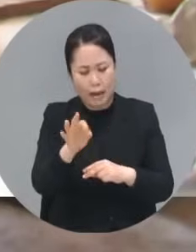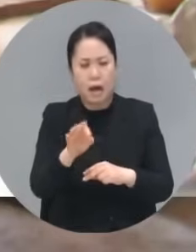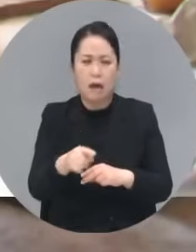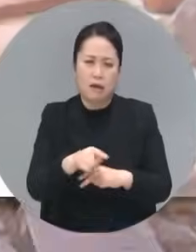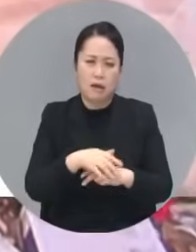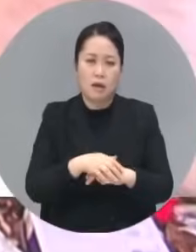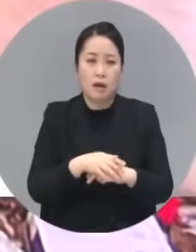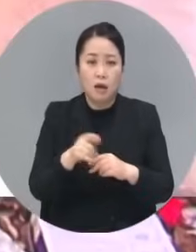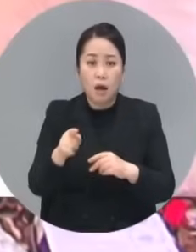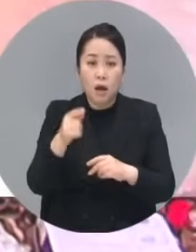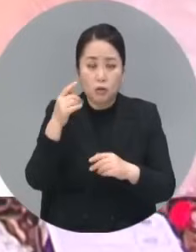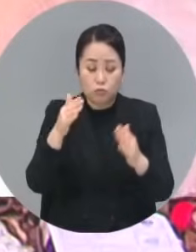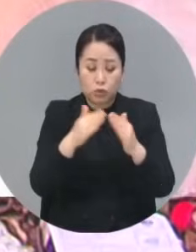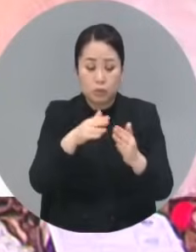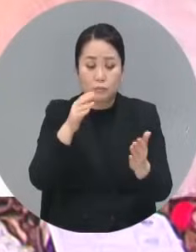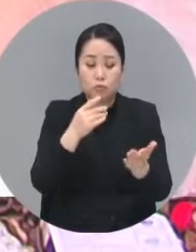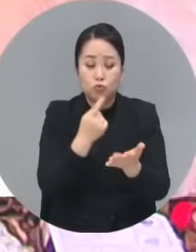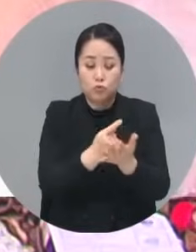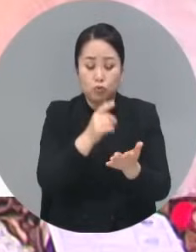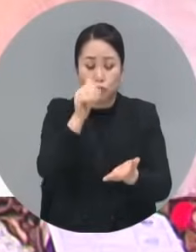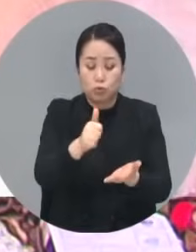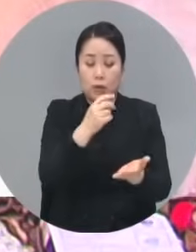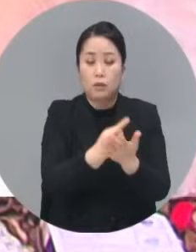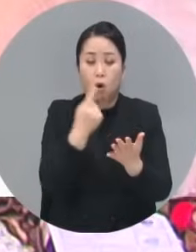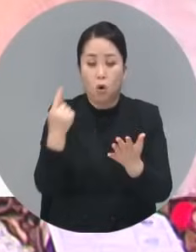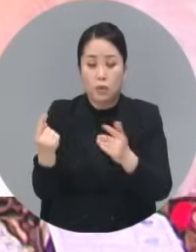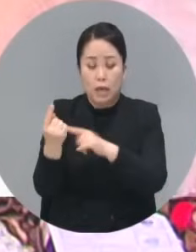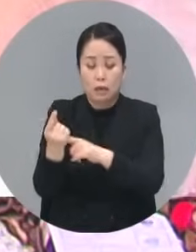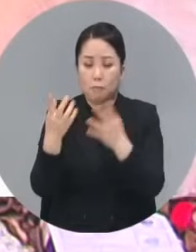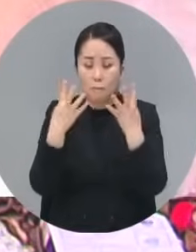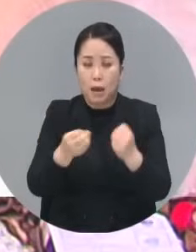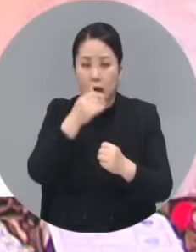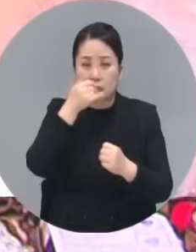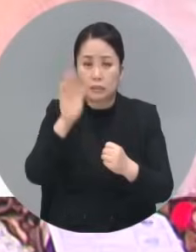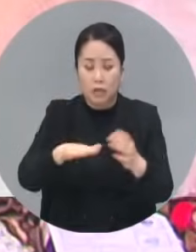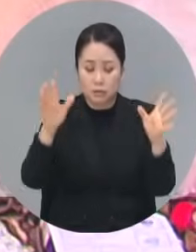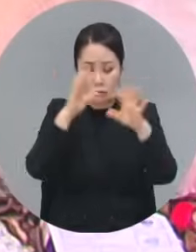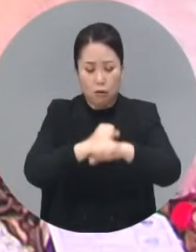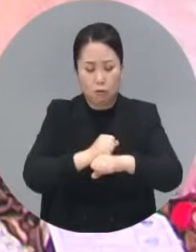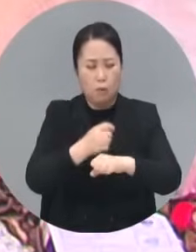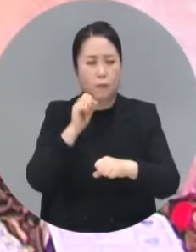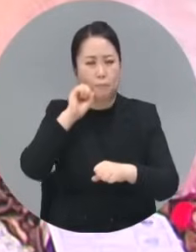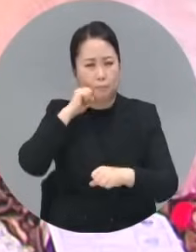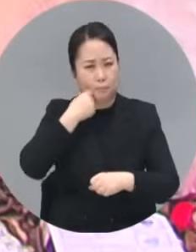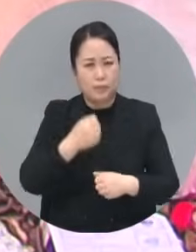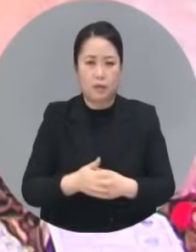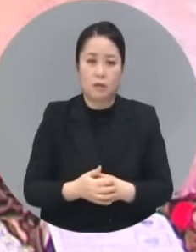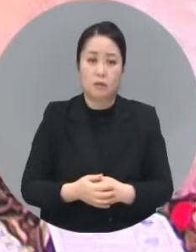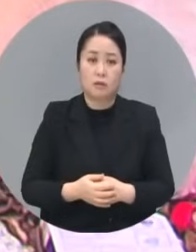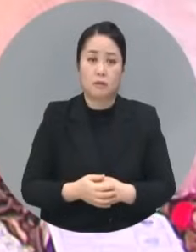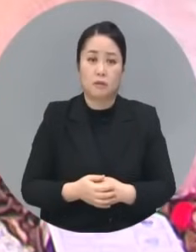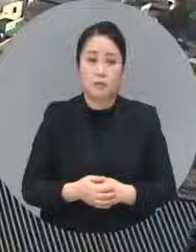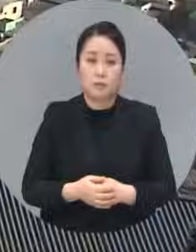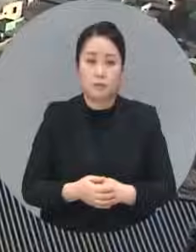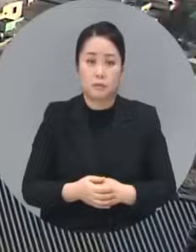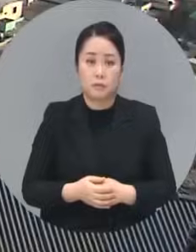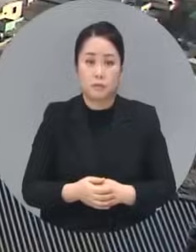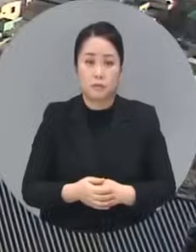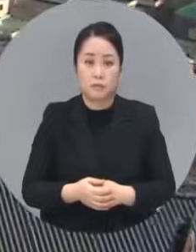주인이 떠난 집들은 넘쳐나는데 철거마저 쉽지가 않습니다. 조민희 기자의 보도입니다.